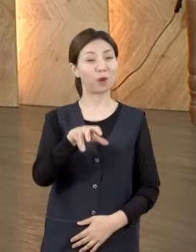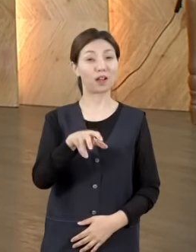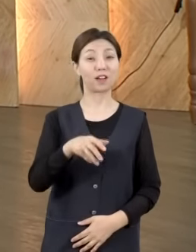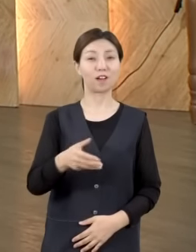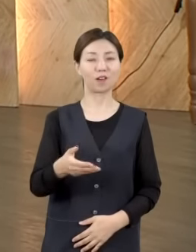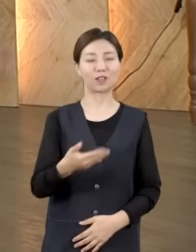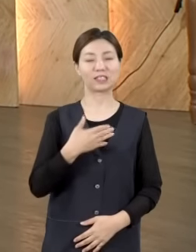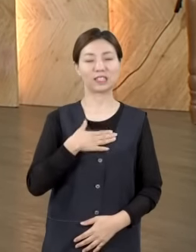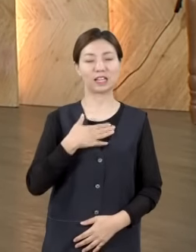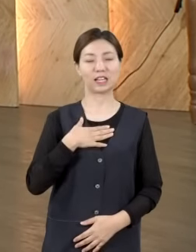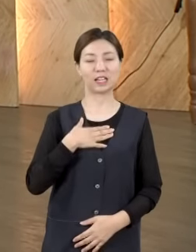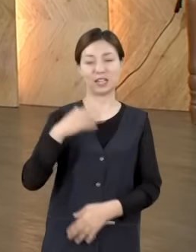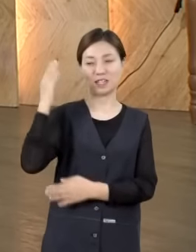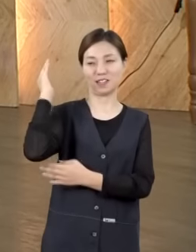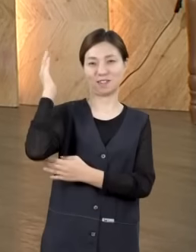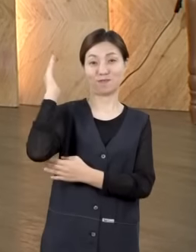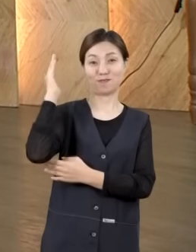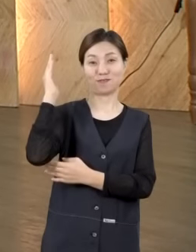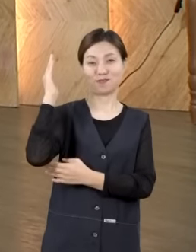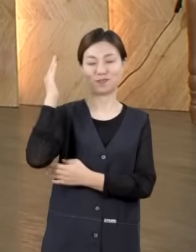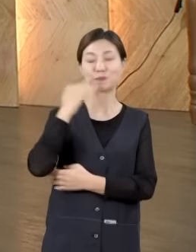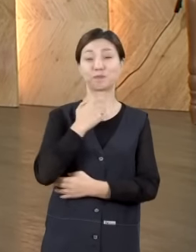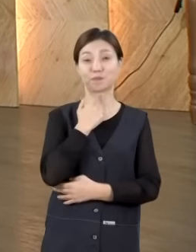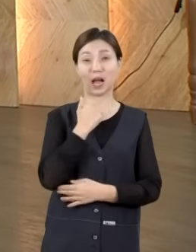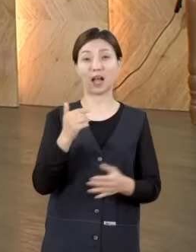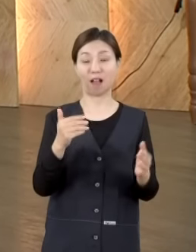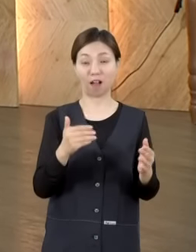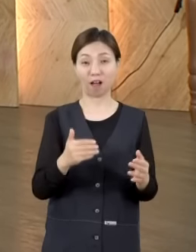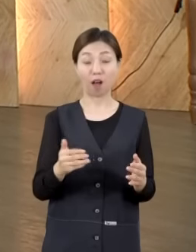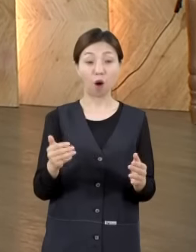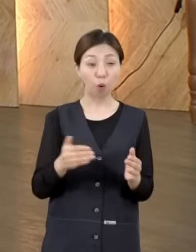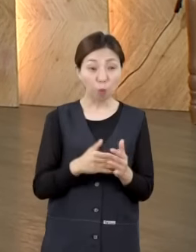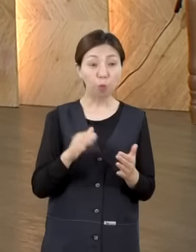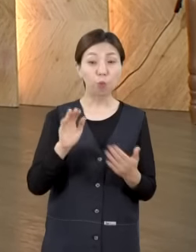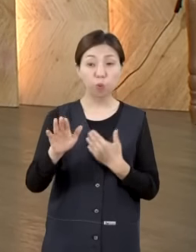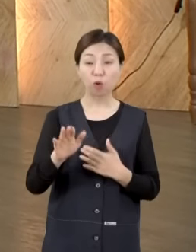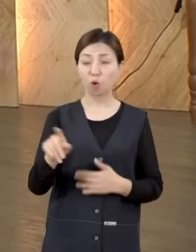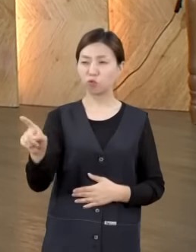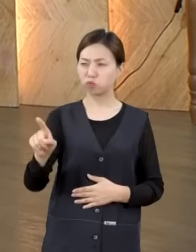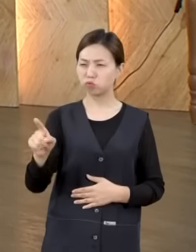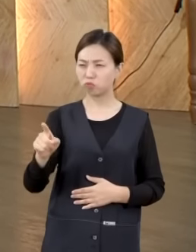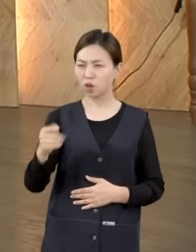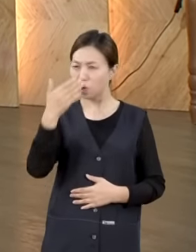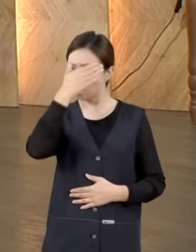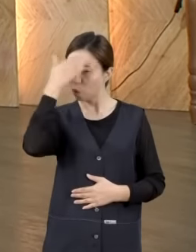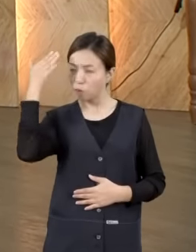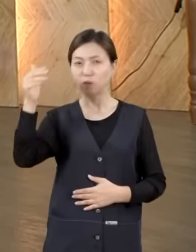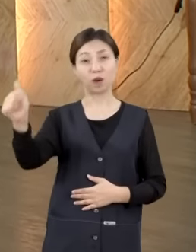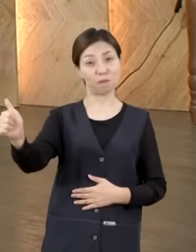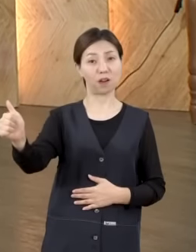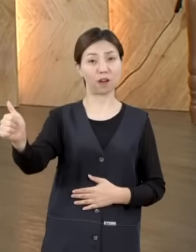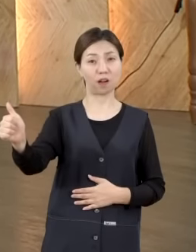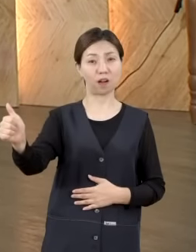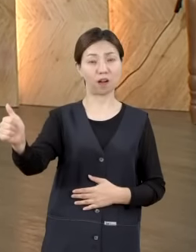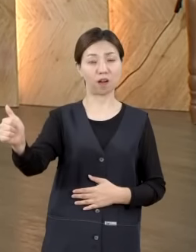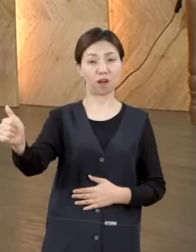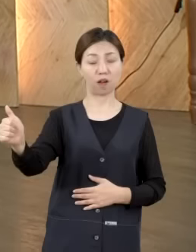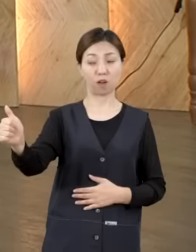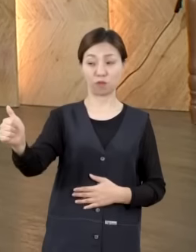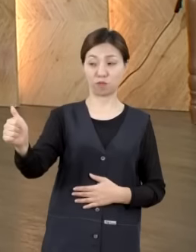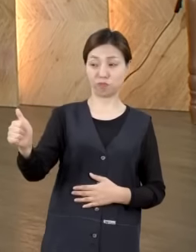제가 어디에서 이렇게 신도님들께 강의하고 있었는데 어느 젊은 청년